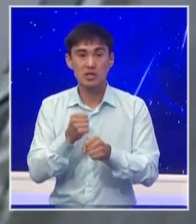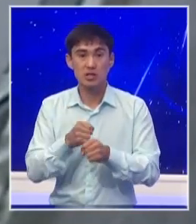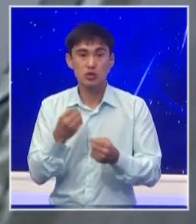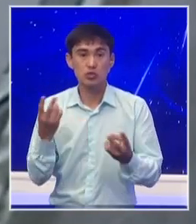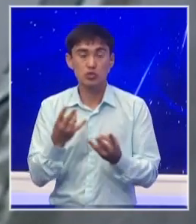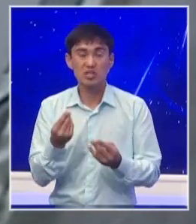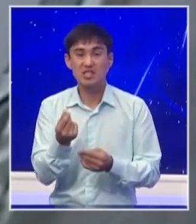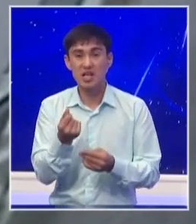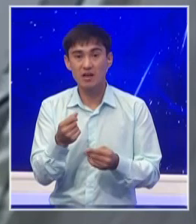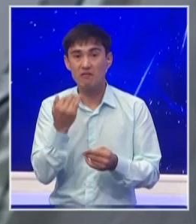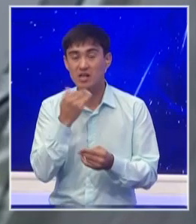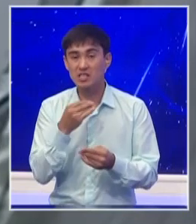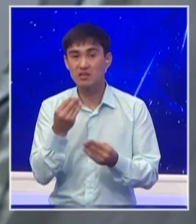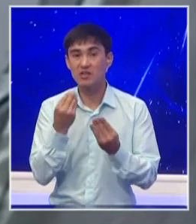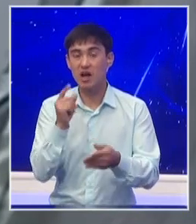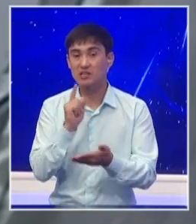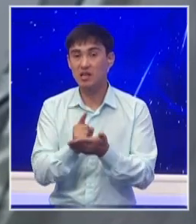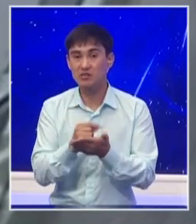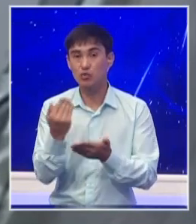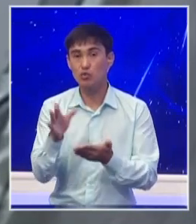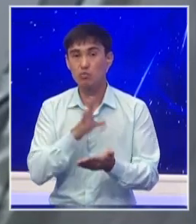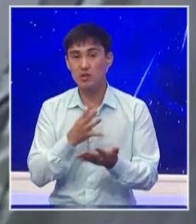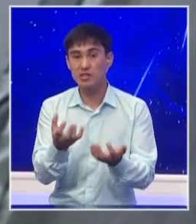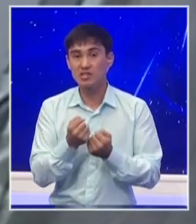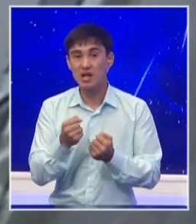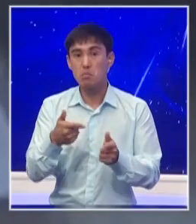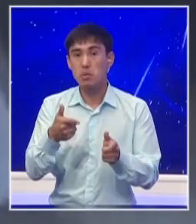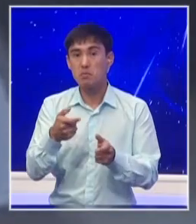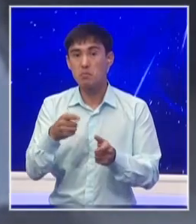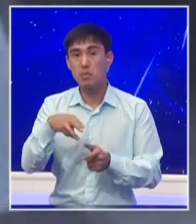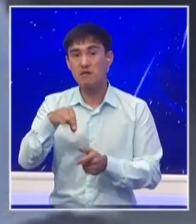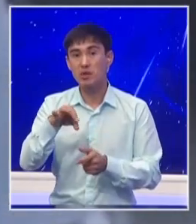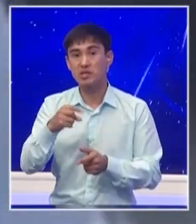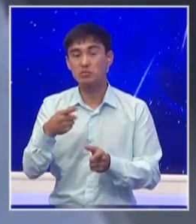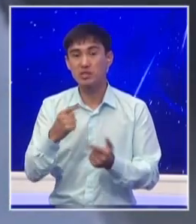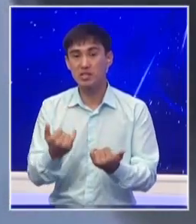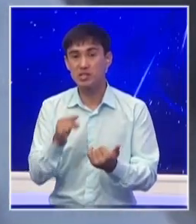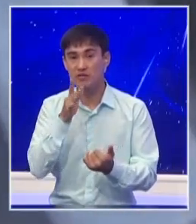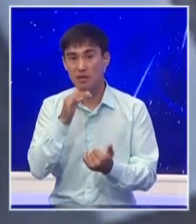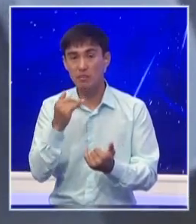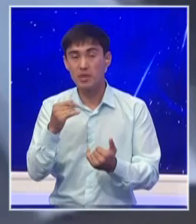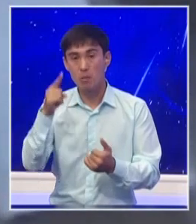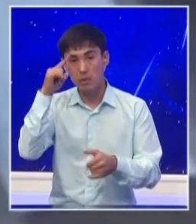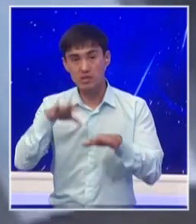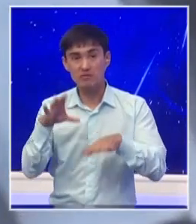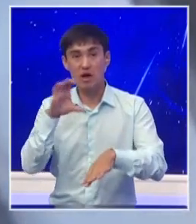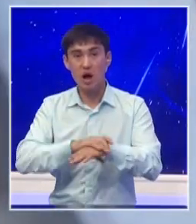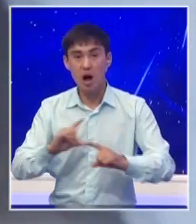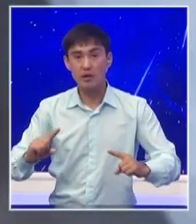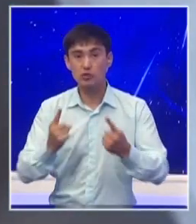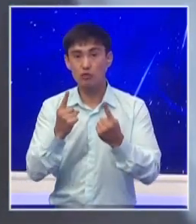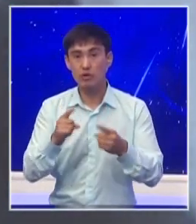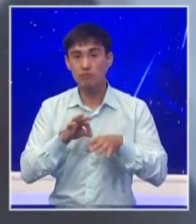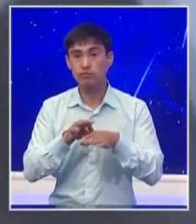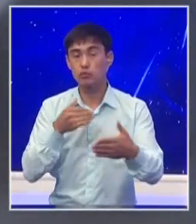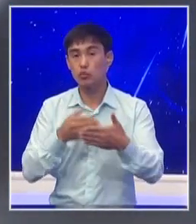нужды в деньгах. В качестве вещественного доказательства у него был изъят пневматический пистолет. В настоящее время подозреваемый арестован. В отношении него